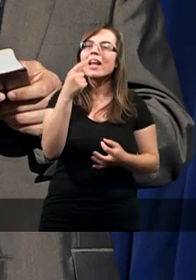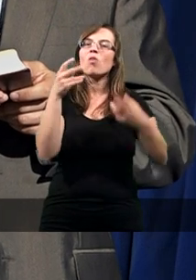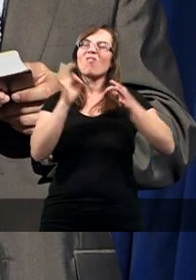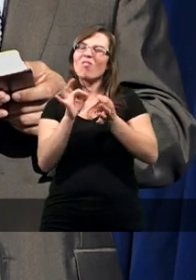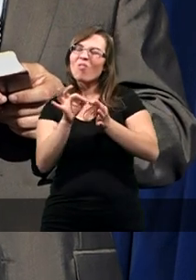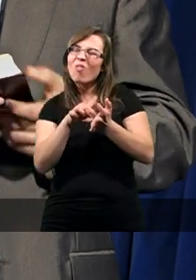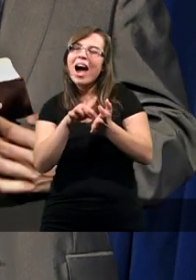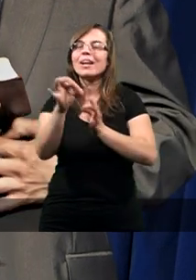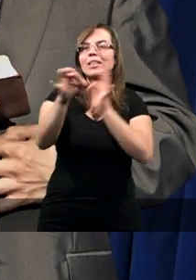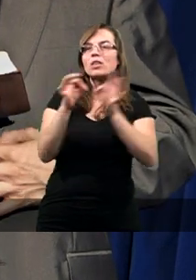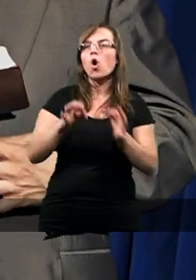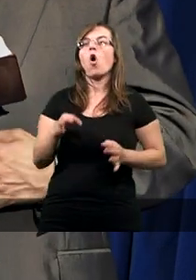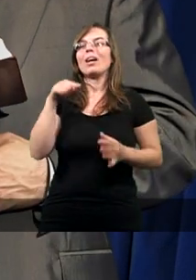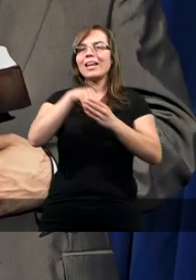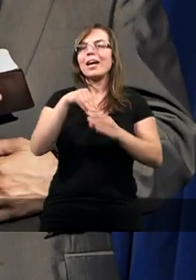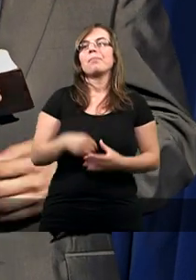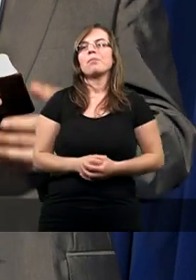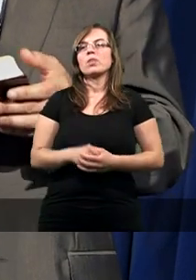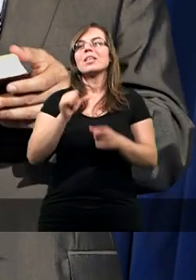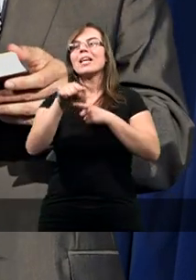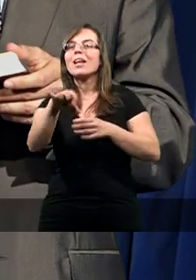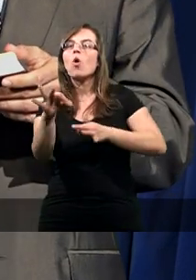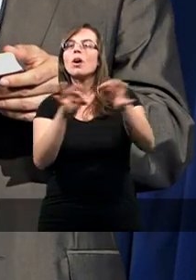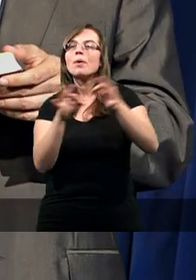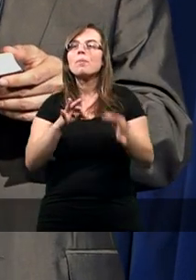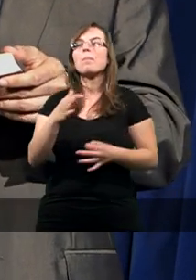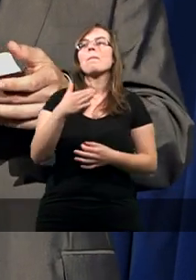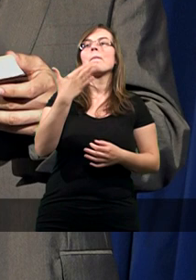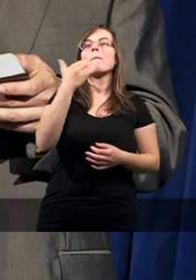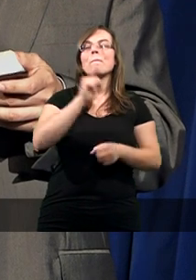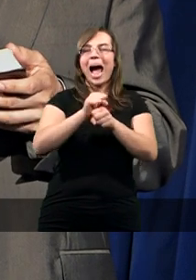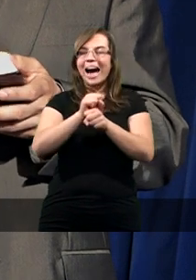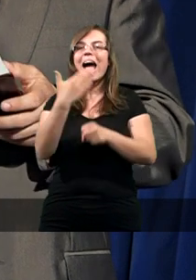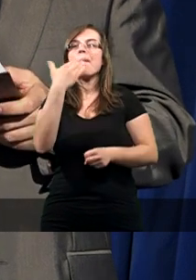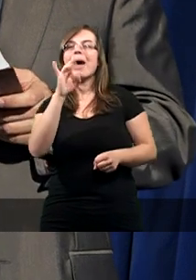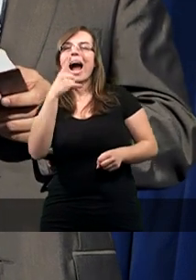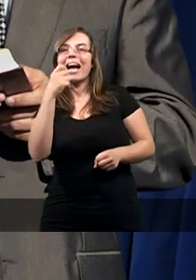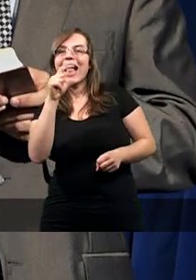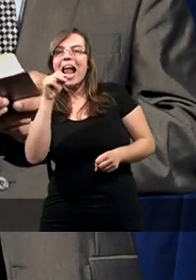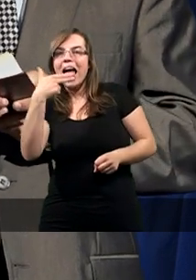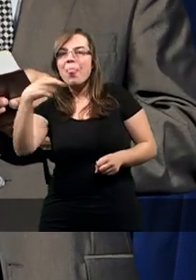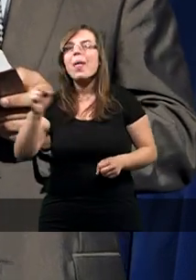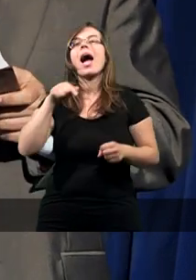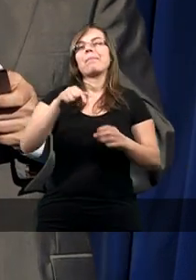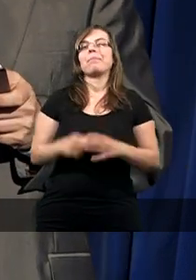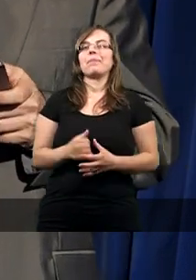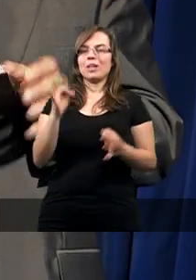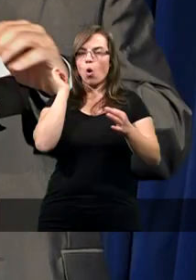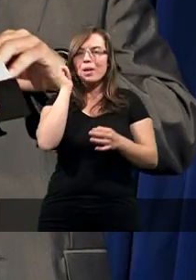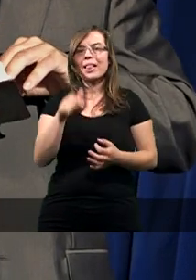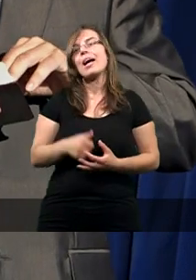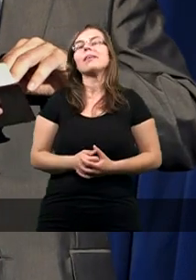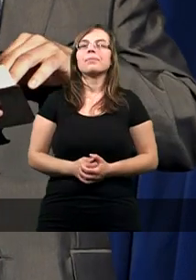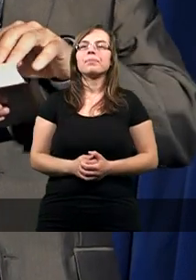właśnie taką historię. The story of Mary Magdalene. Jest to historia Marii Magdaleny. I'd like you to turn with me in